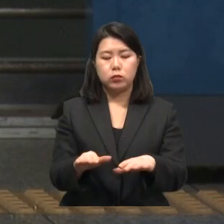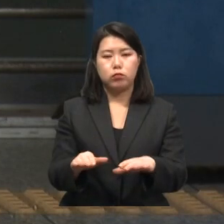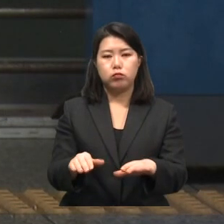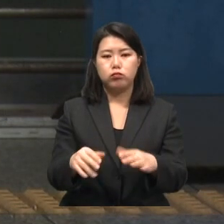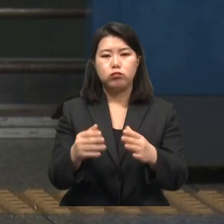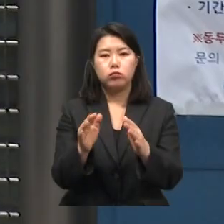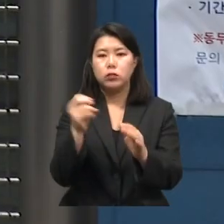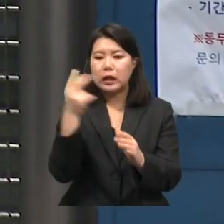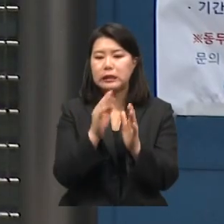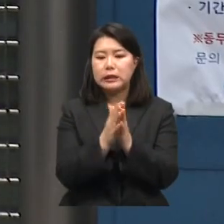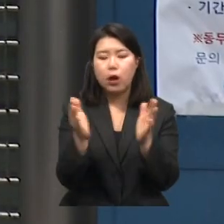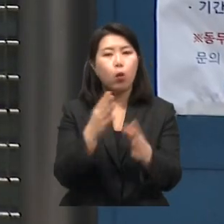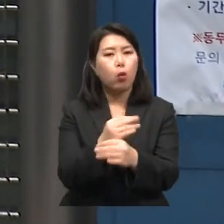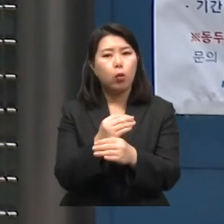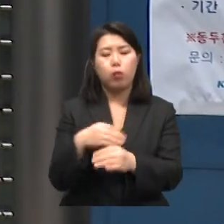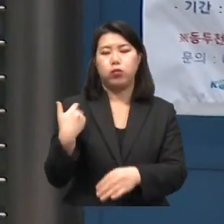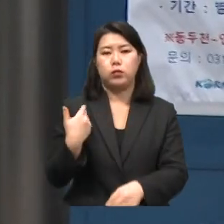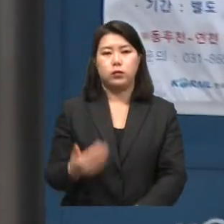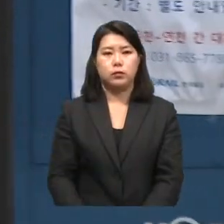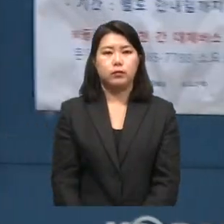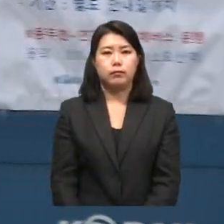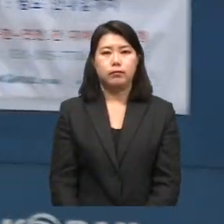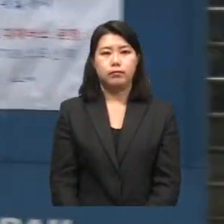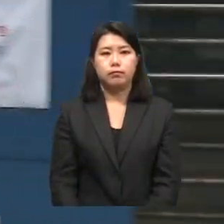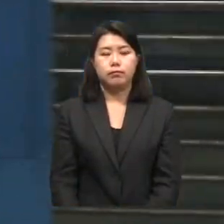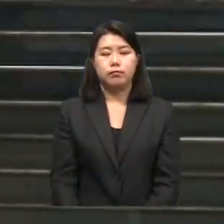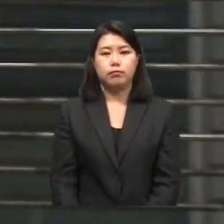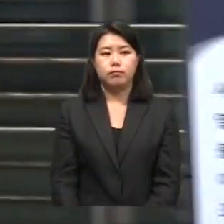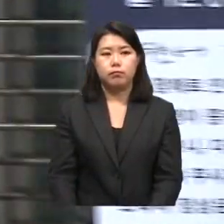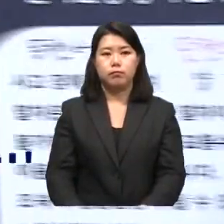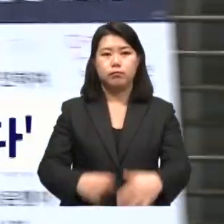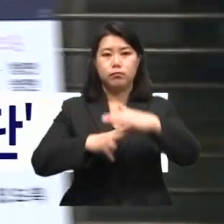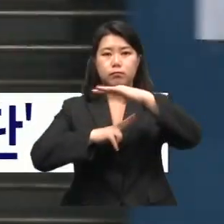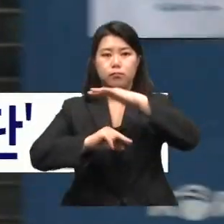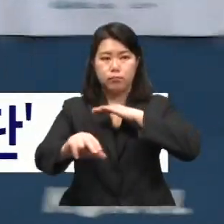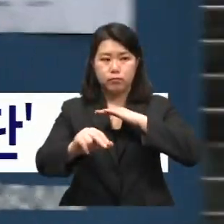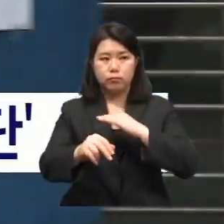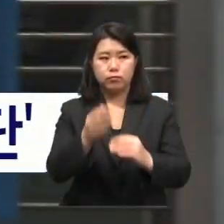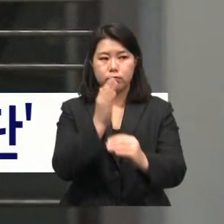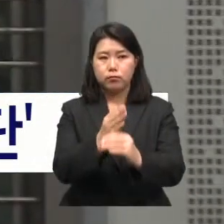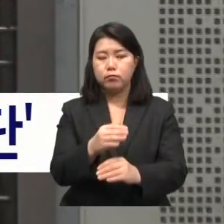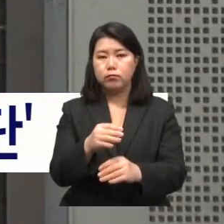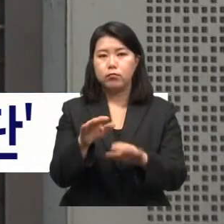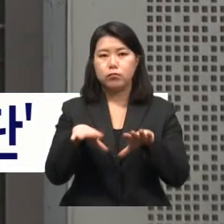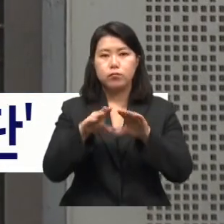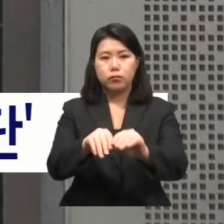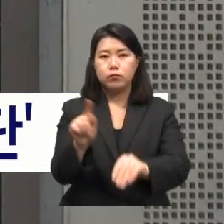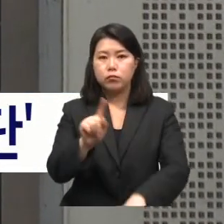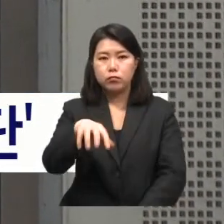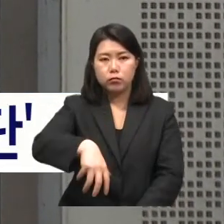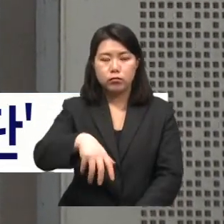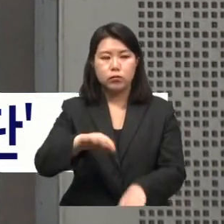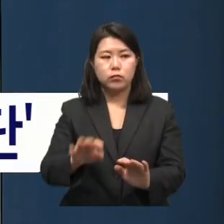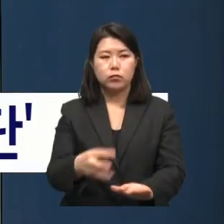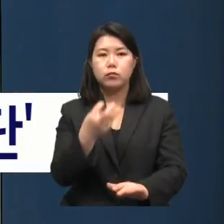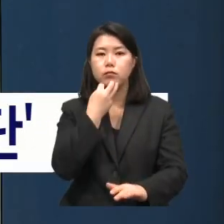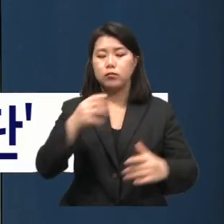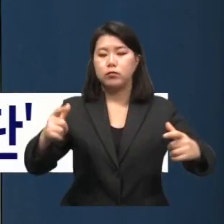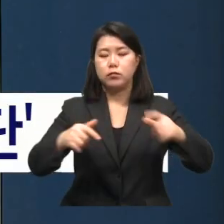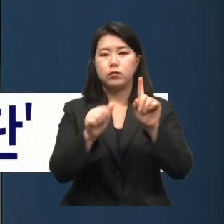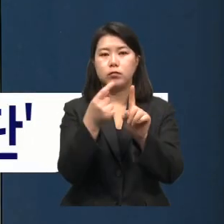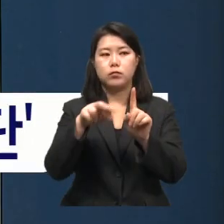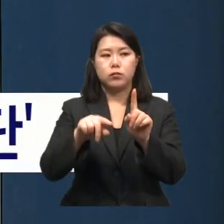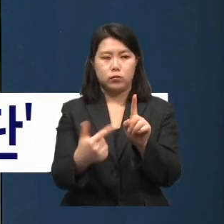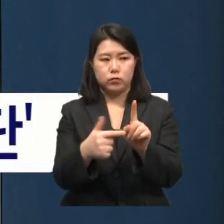문구도 찾아볼 수 없습니다. 이번에 운행이 중단된 구간은 지난해 12월 개통된 수도권 전철